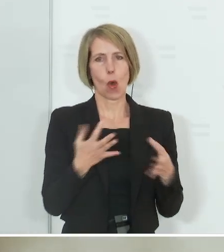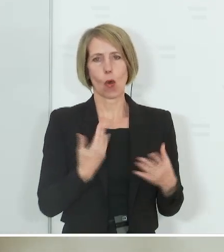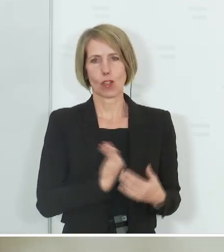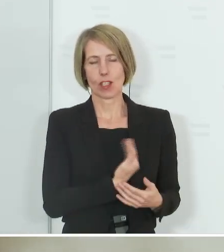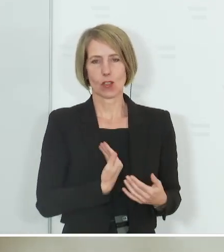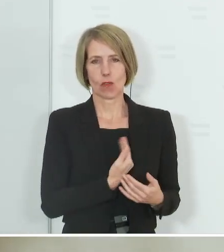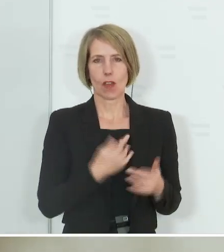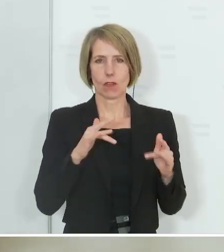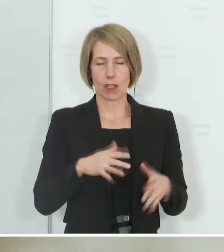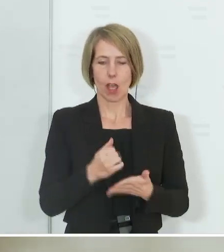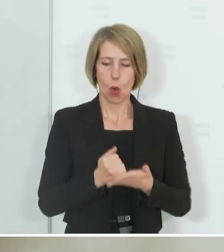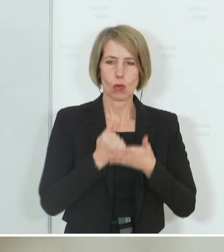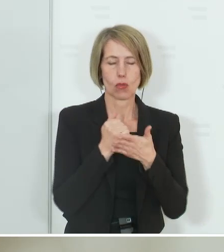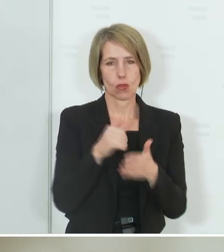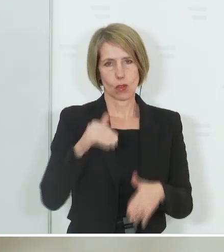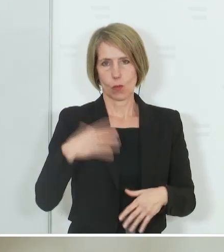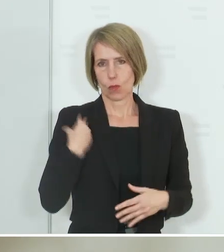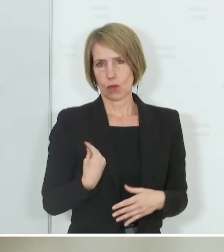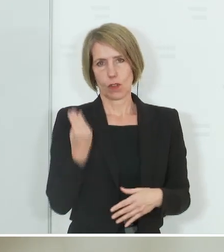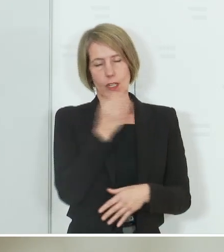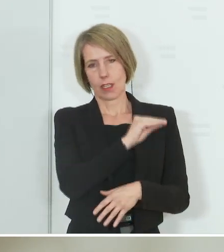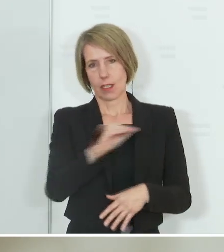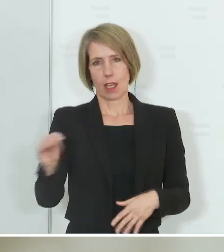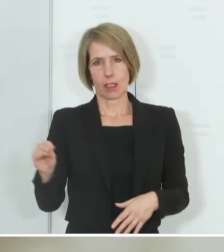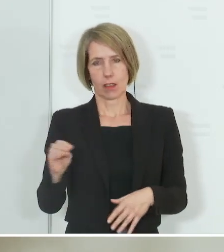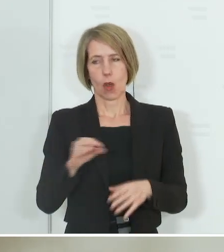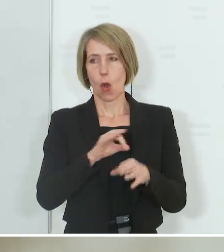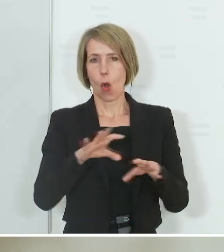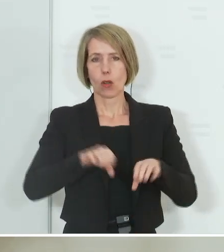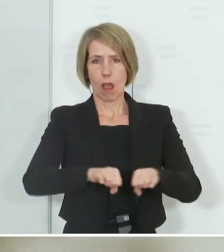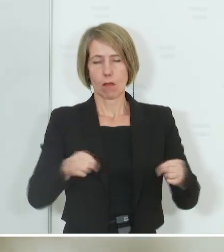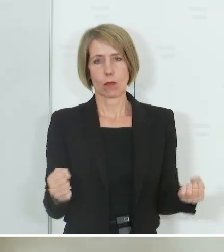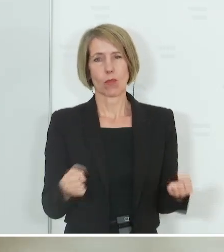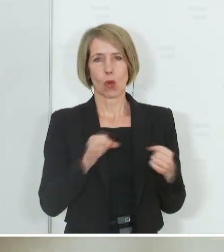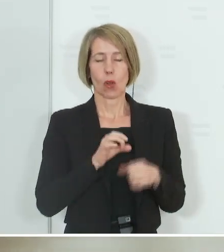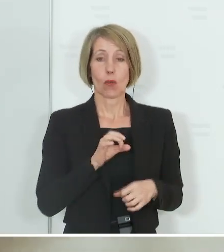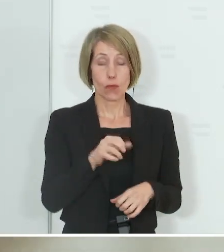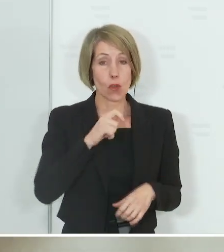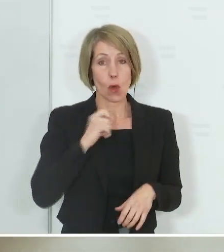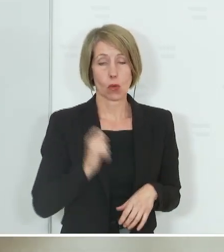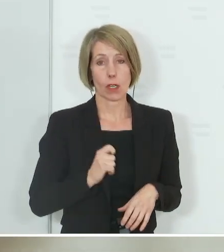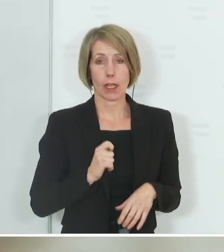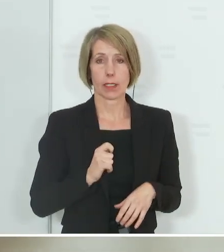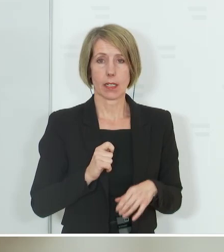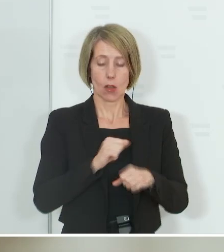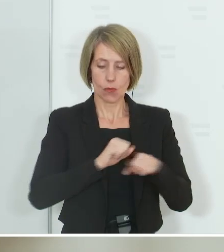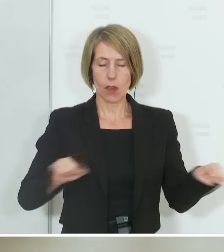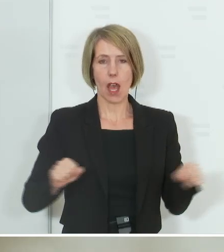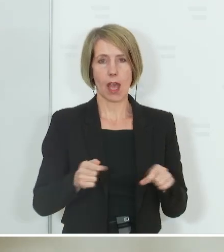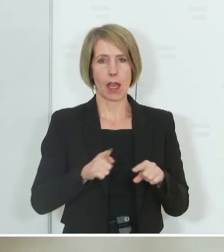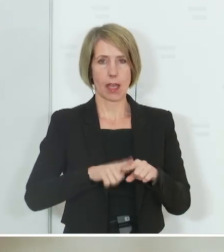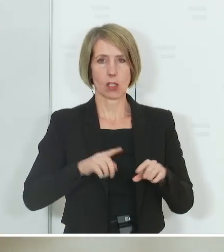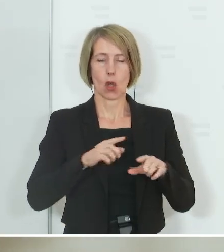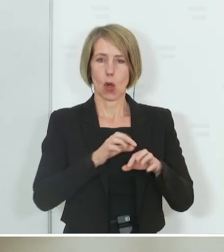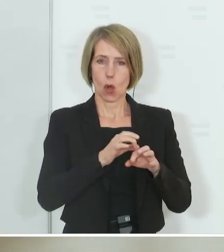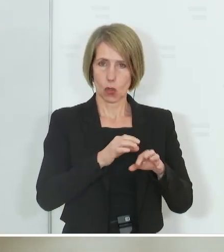Unterstützung hier zu wiederholen, ohne irgendwelche Brüche für die Ukraine, für ihre Freiheit und für ihre territoriale